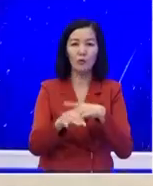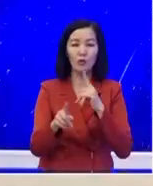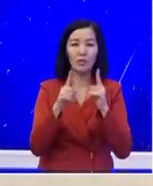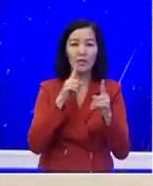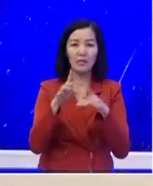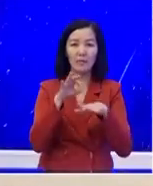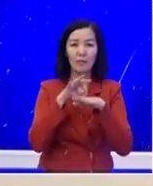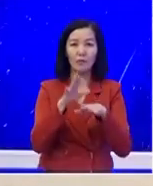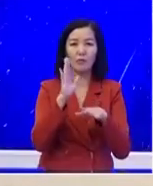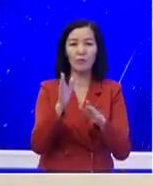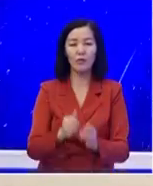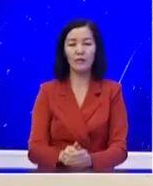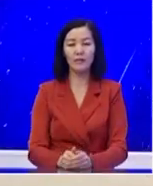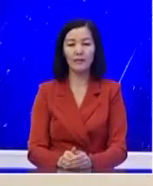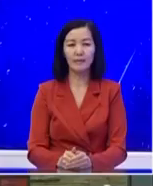өтеді.